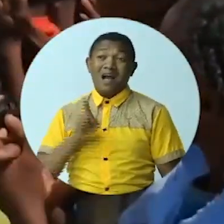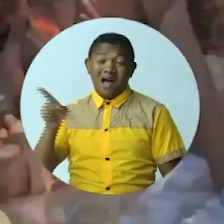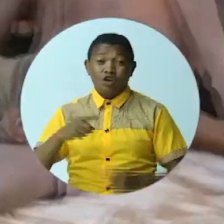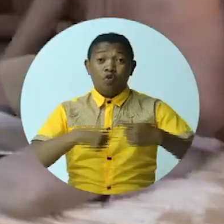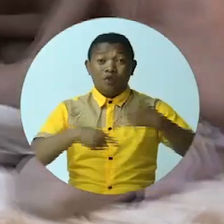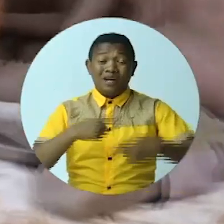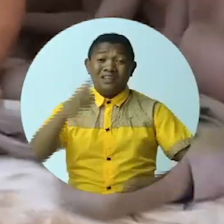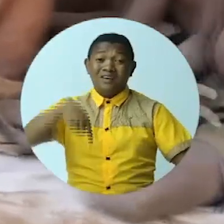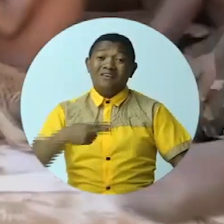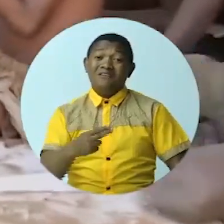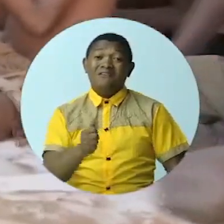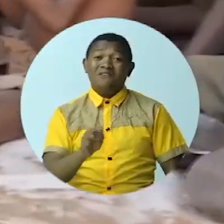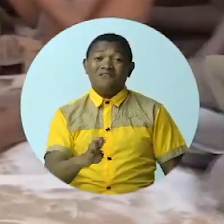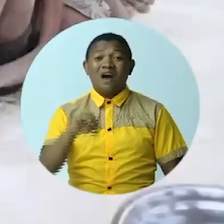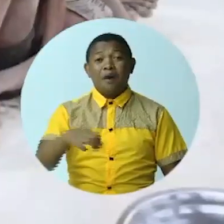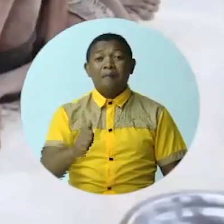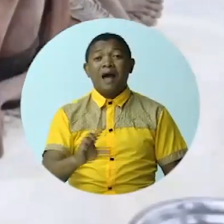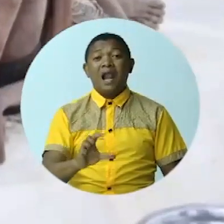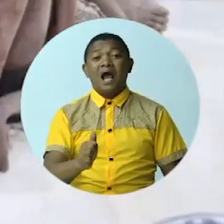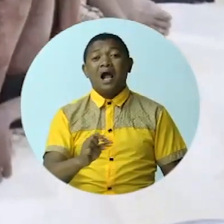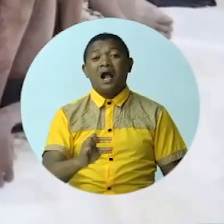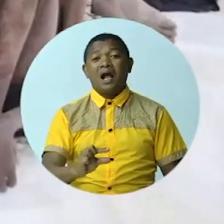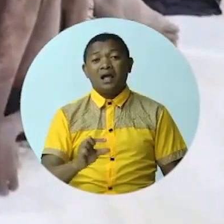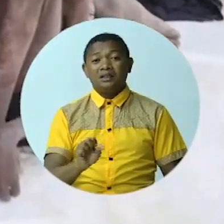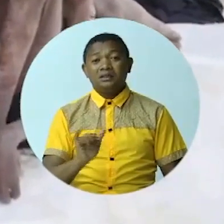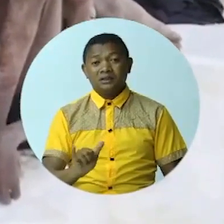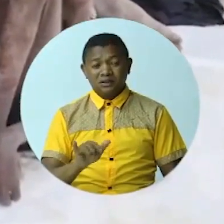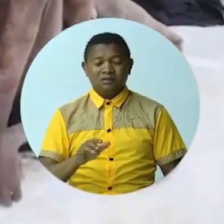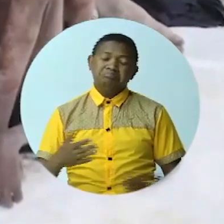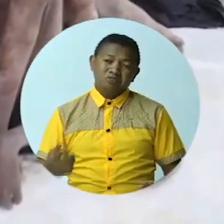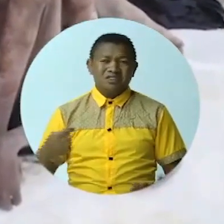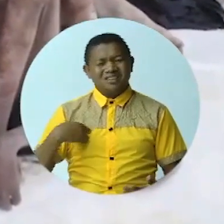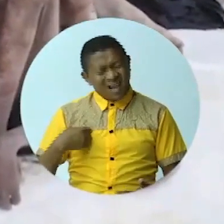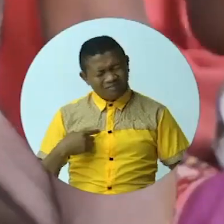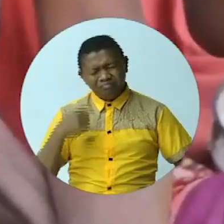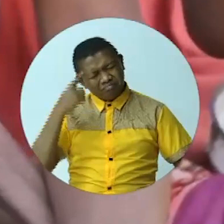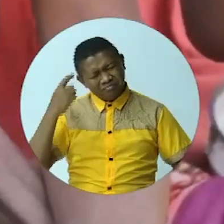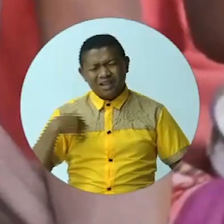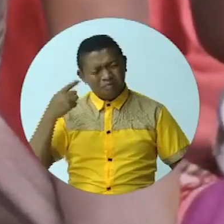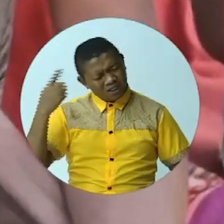dia nandray fiaramanidina dia tonga taty atsimo. Reo olona tratra ny kere aty a